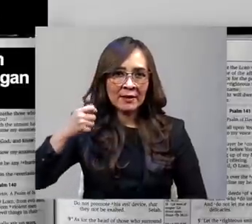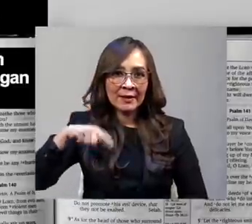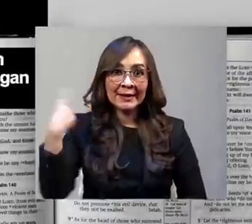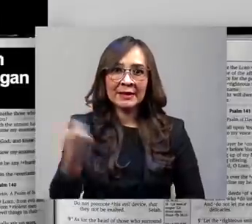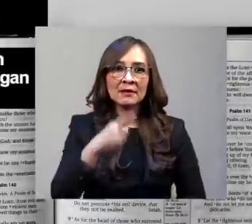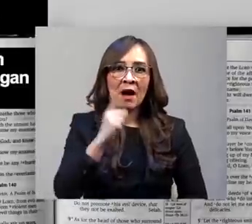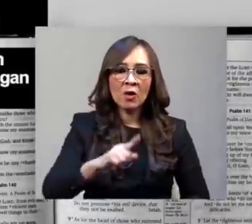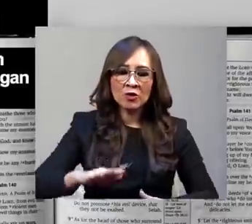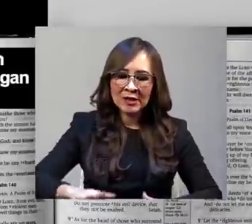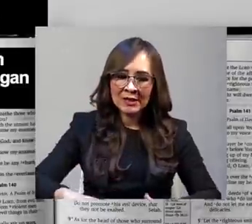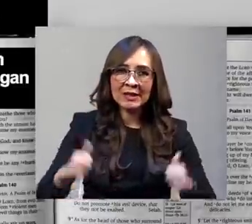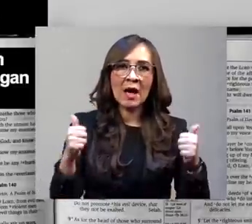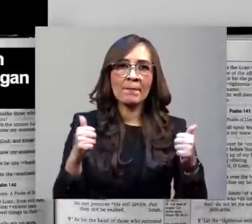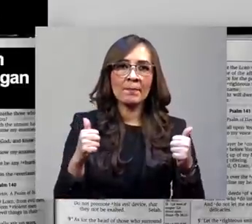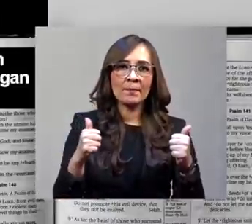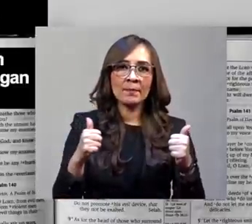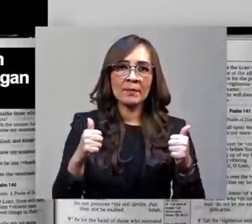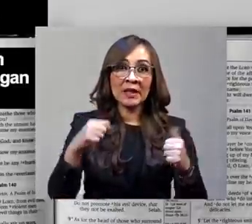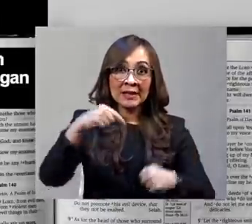sorga.